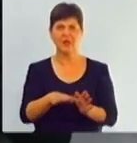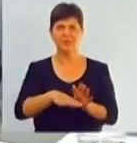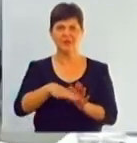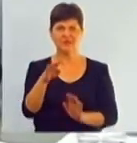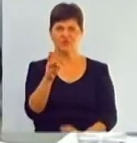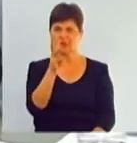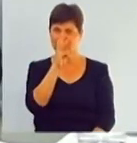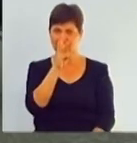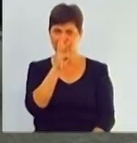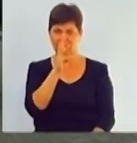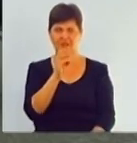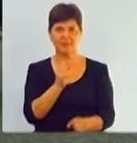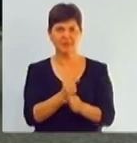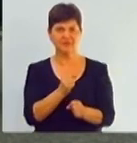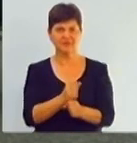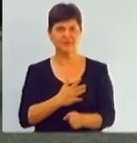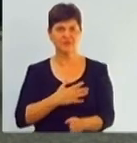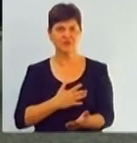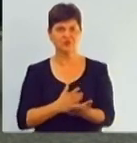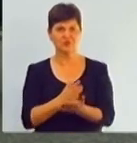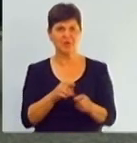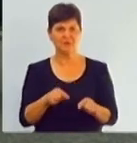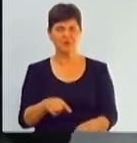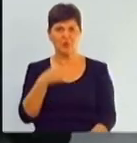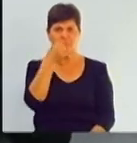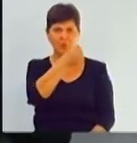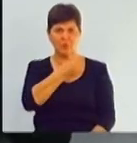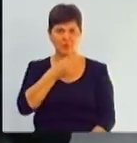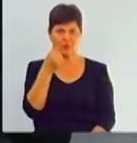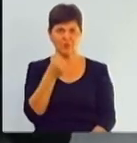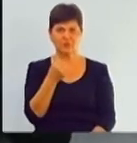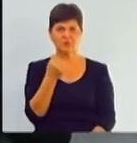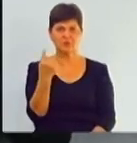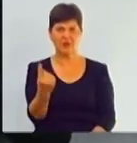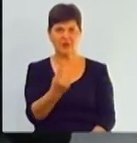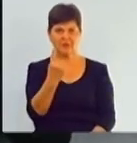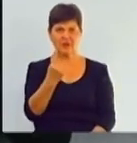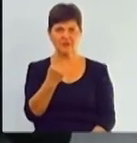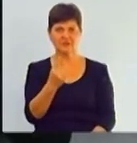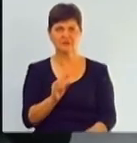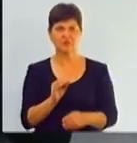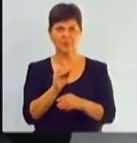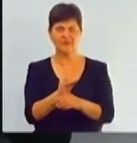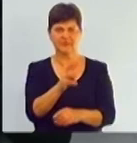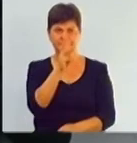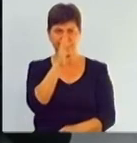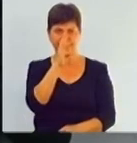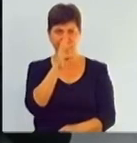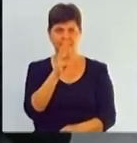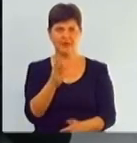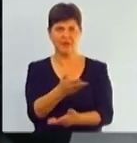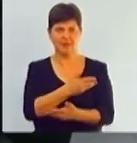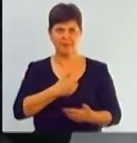плати працівників нашої служби. В цьому році вже один раз також прийшло підвищення заробітної плати, і ми надіємося,